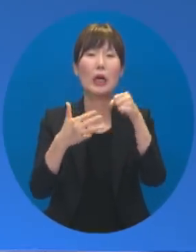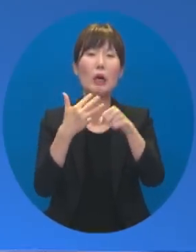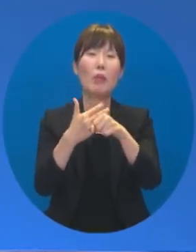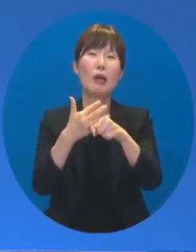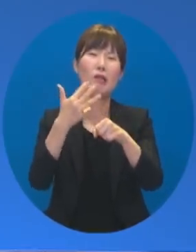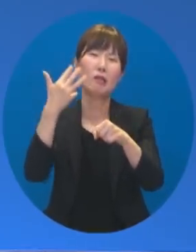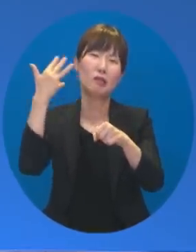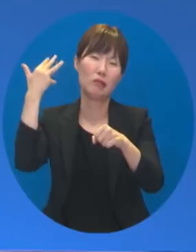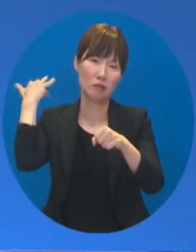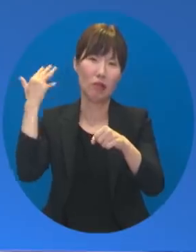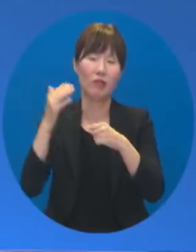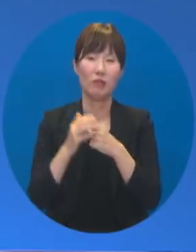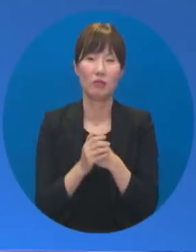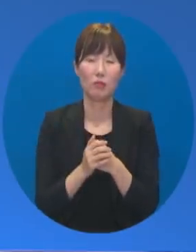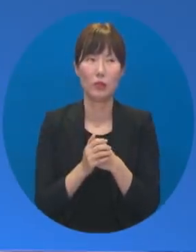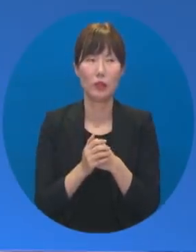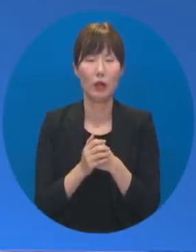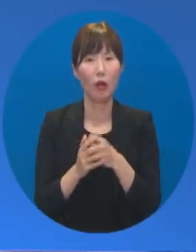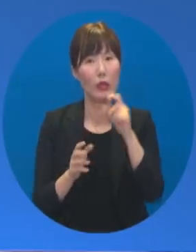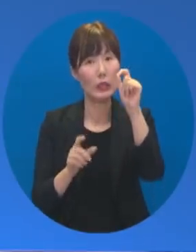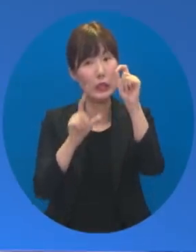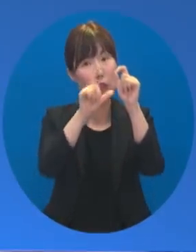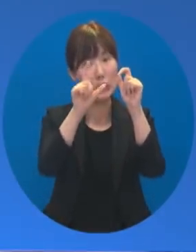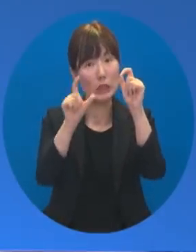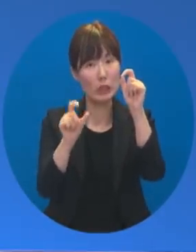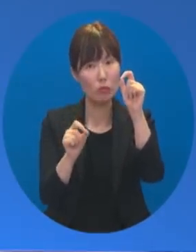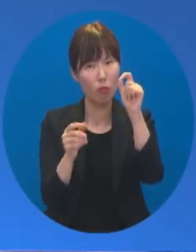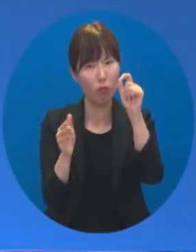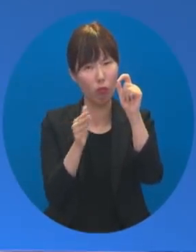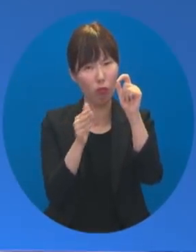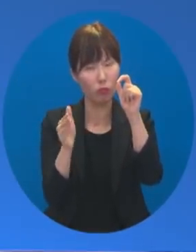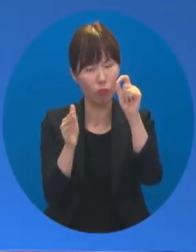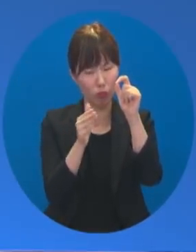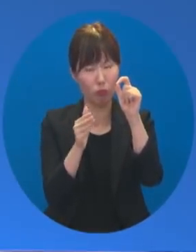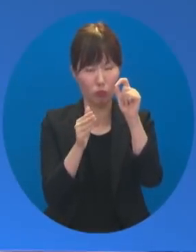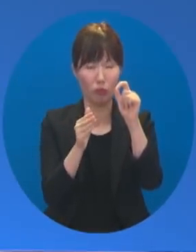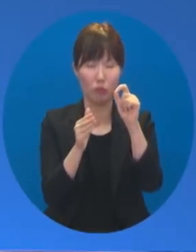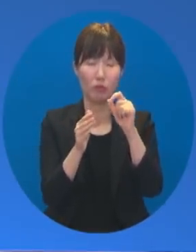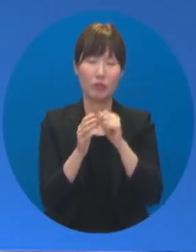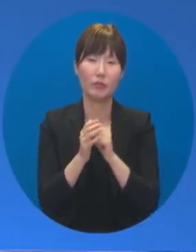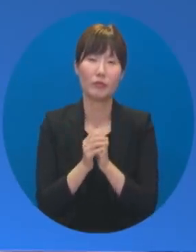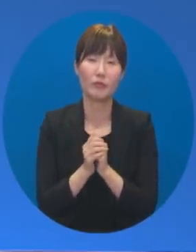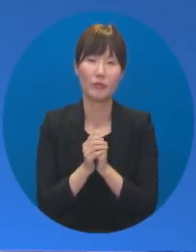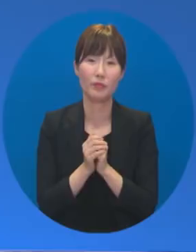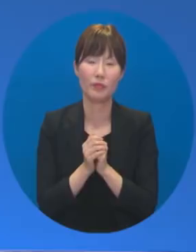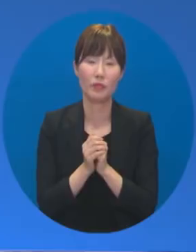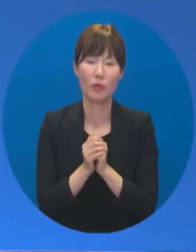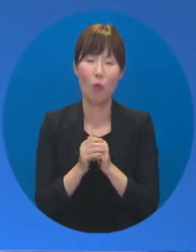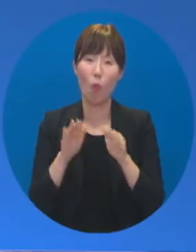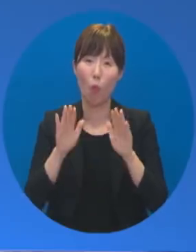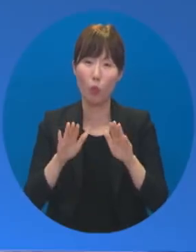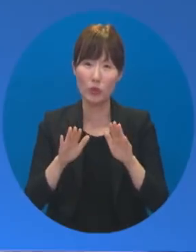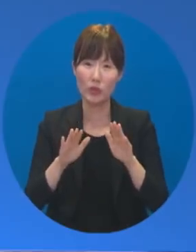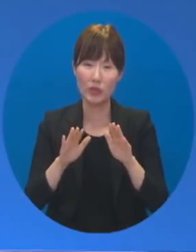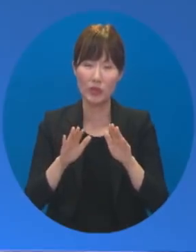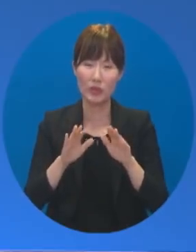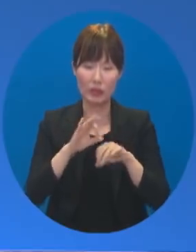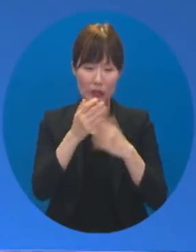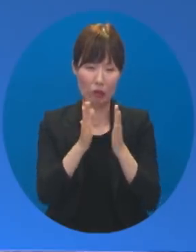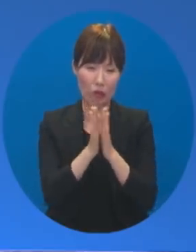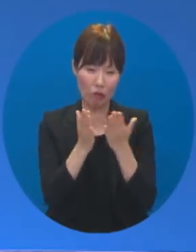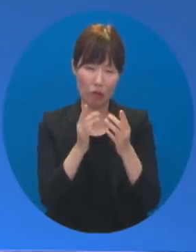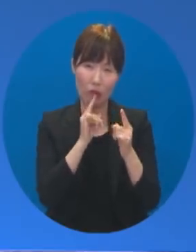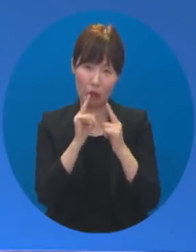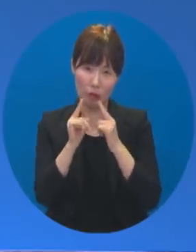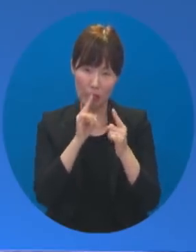그때가 한 10월 달쯤인가 9월 달쯤 되었던 것 같아요. 그리고 오늘 본문 말씀처럼